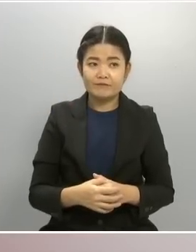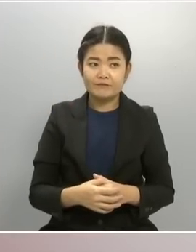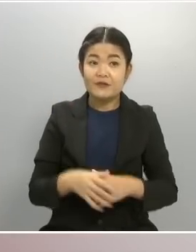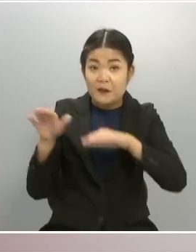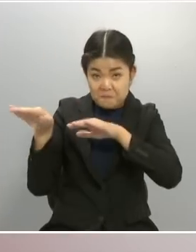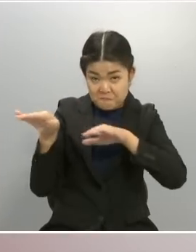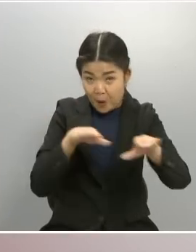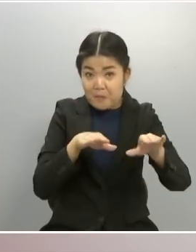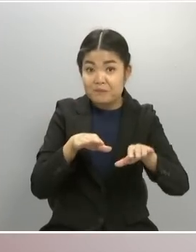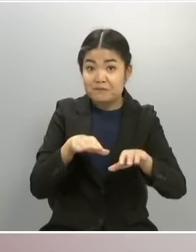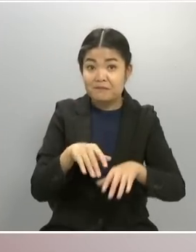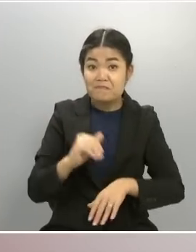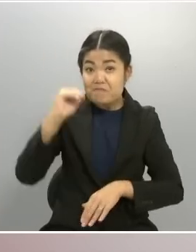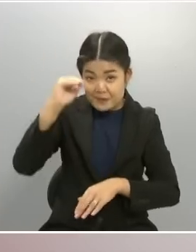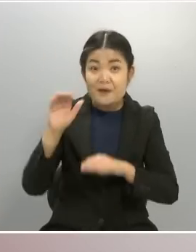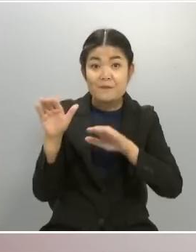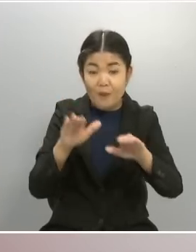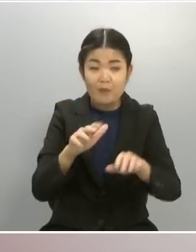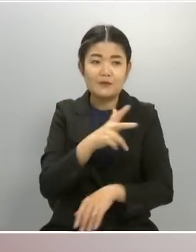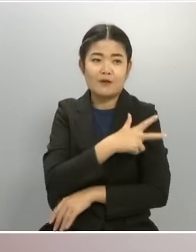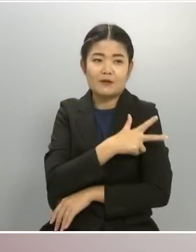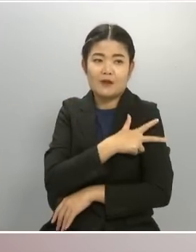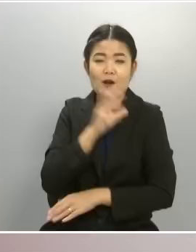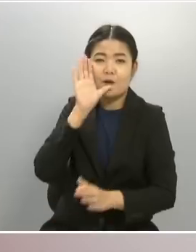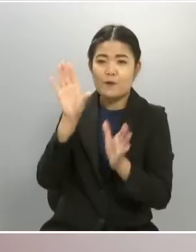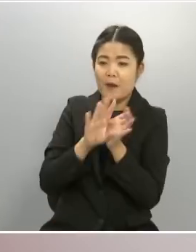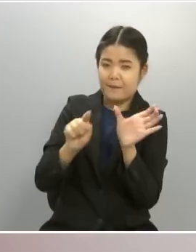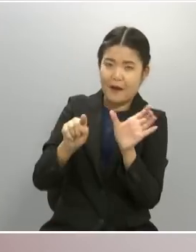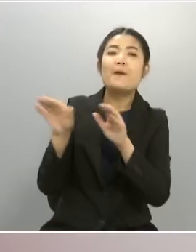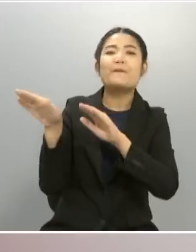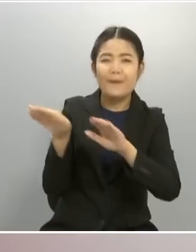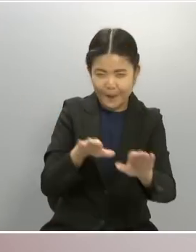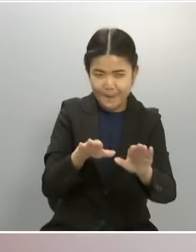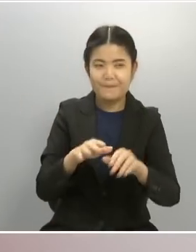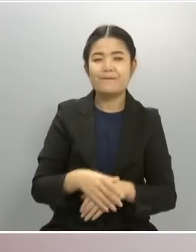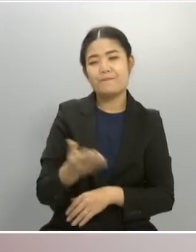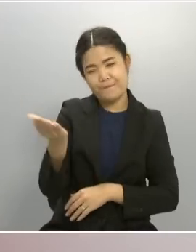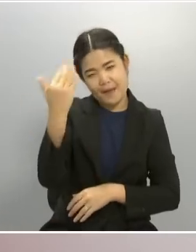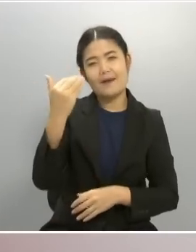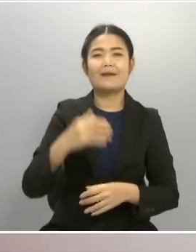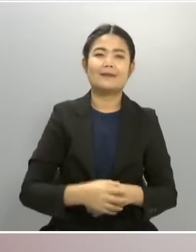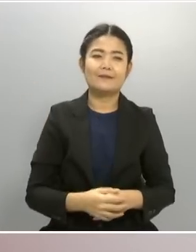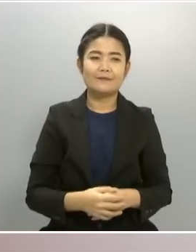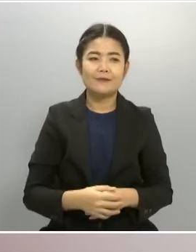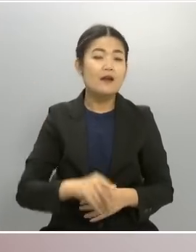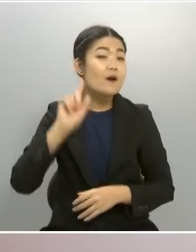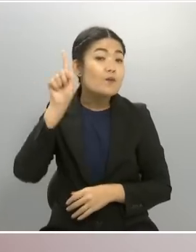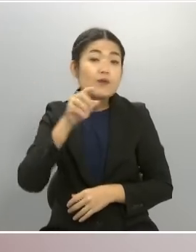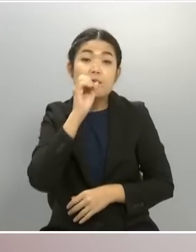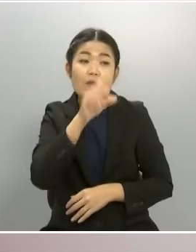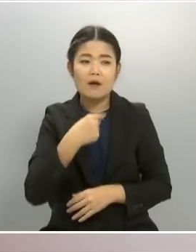ยังคะฟังดนตรีจีนก็โพสต์ภาพของตัวเองแล้วก็บอกพร้อมครับมาเลยฝั่งผู้หญิงก็บอก